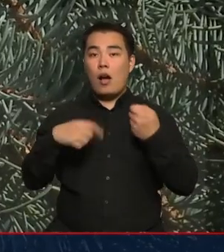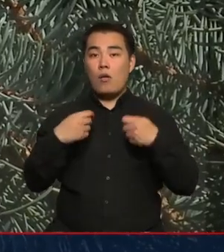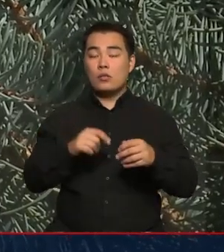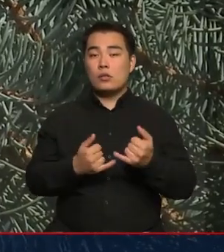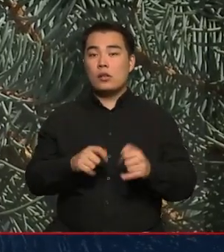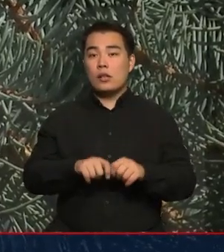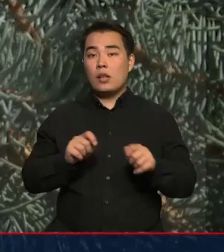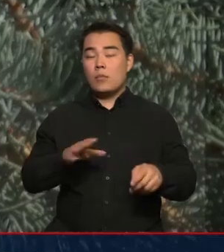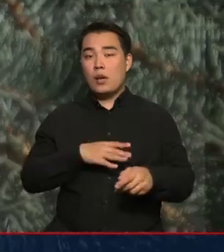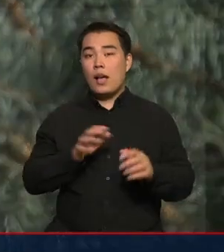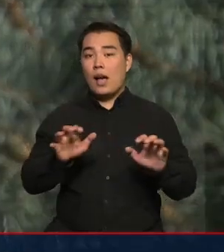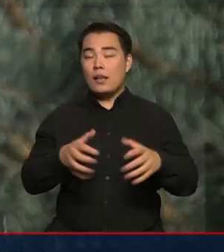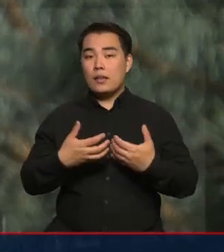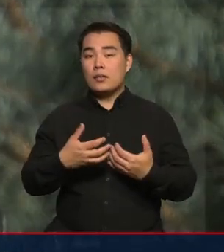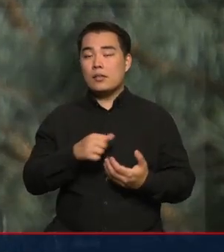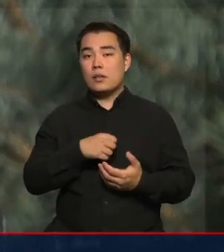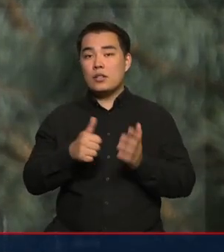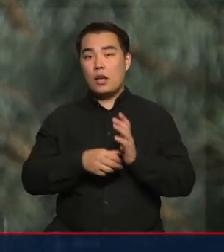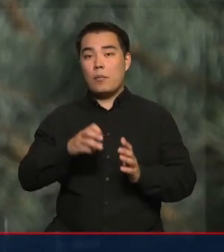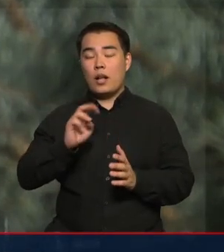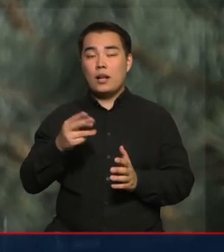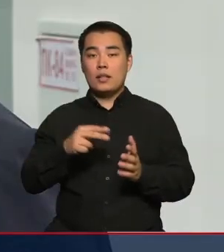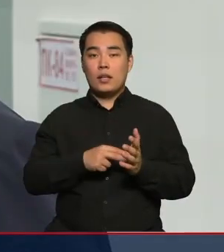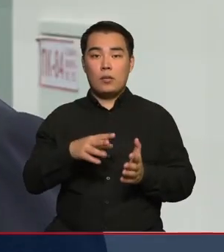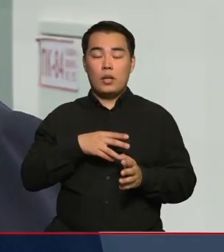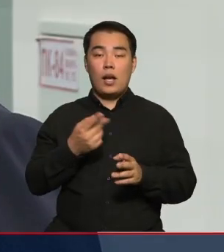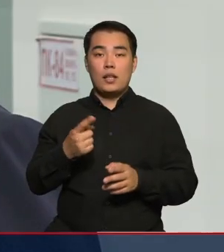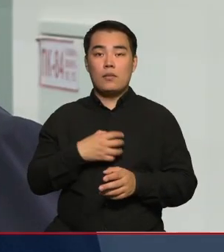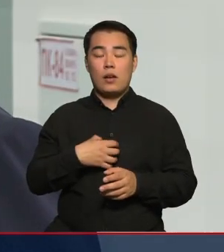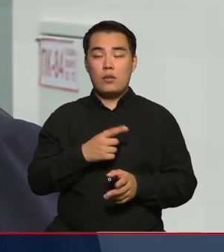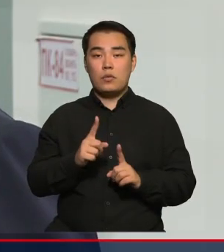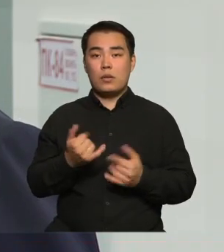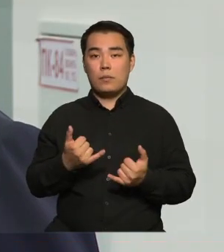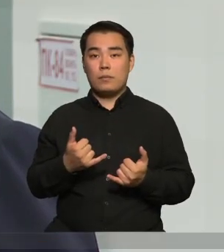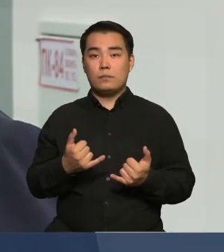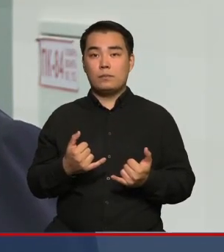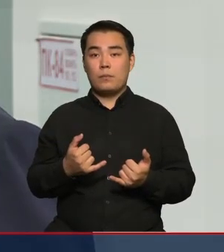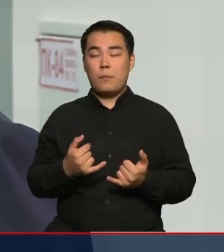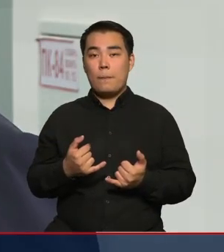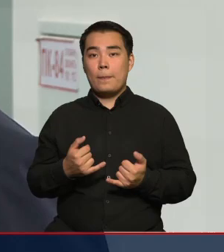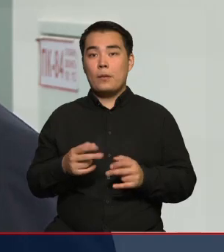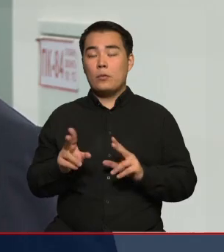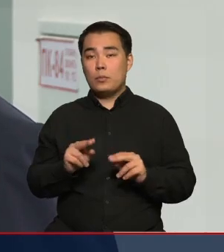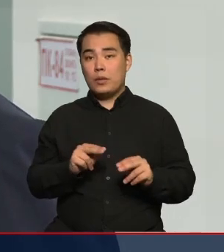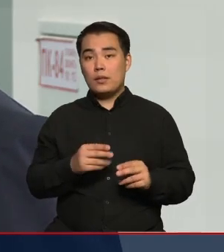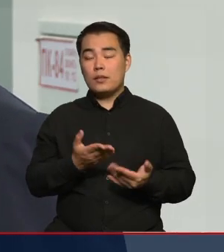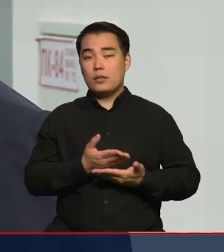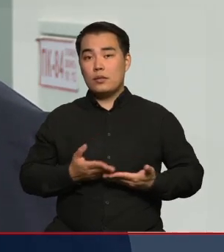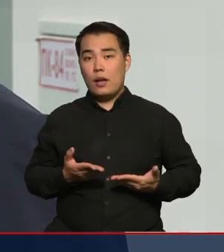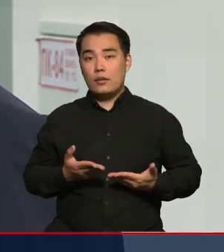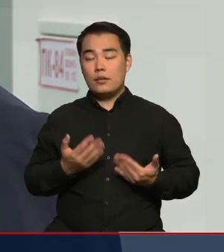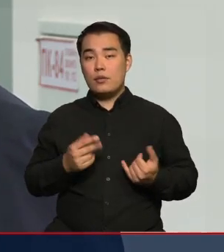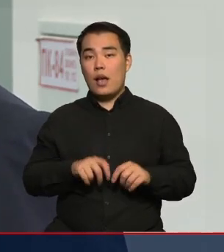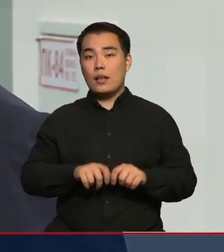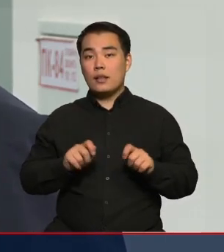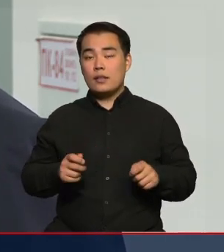реализовать конфиската на сумму более 6 млрд тенге один из таких успешных наших кейсов - это